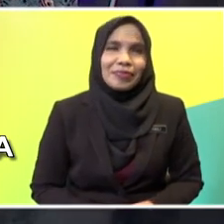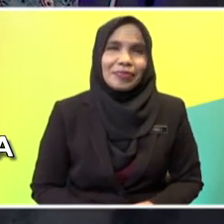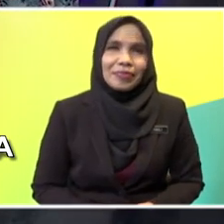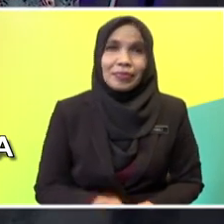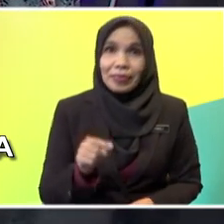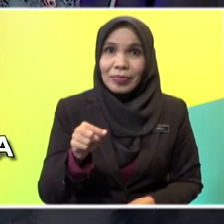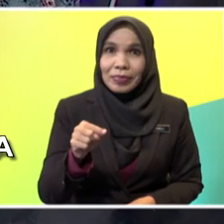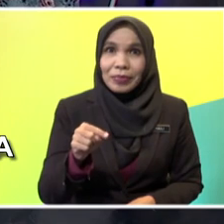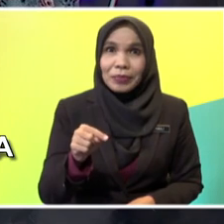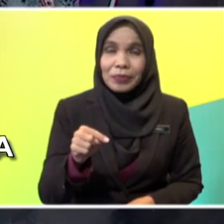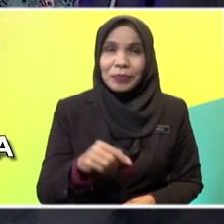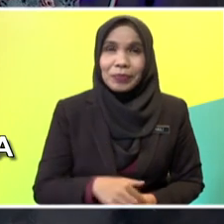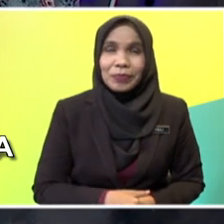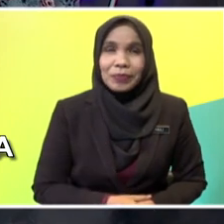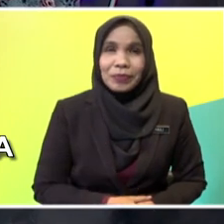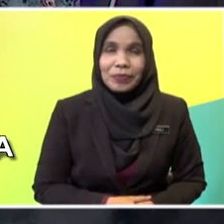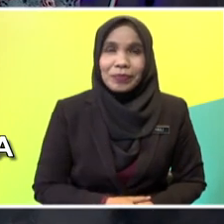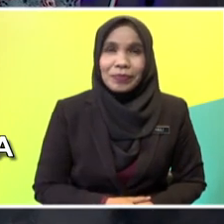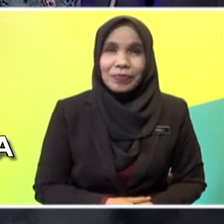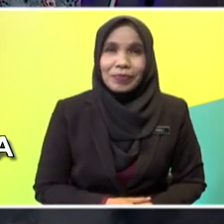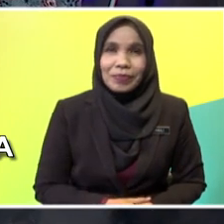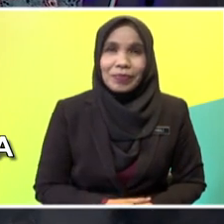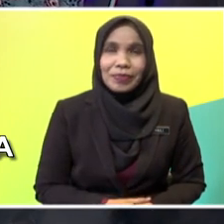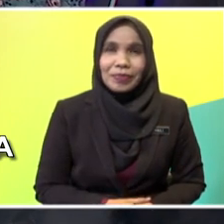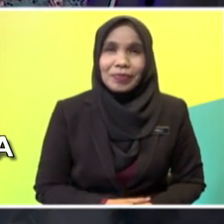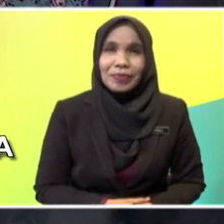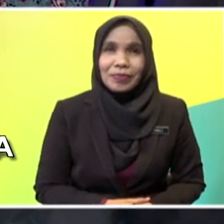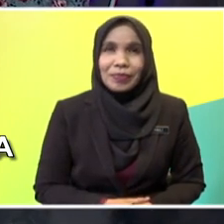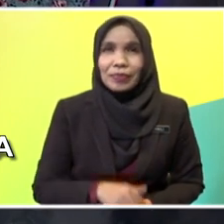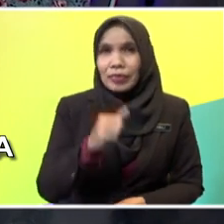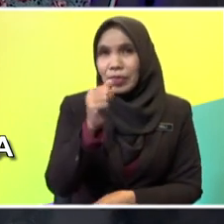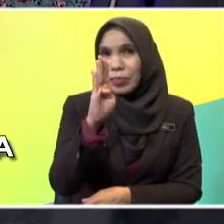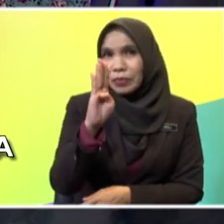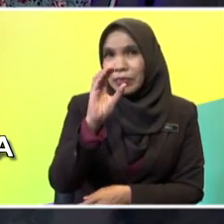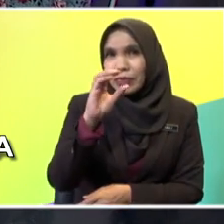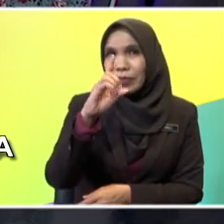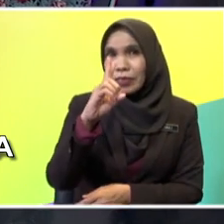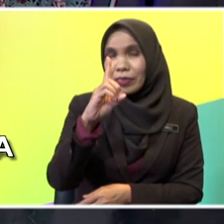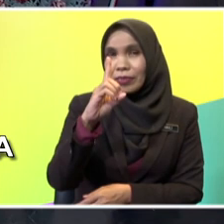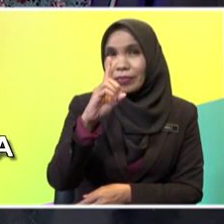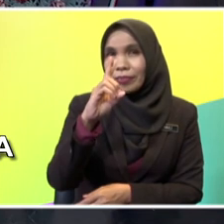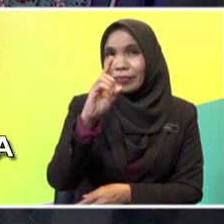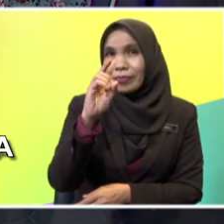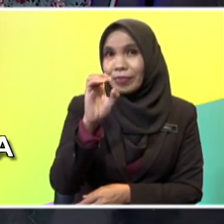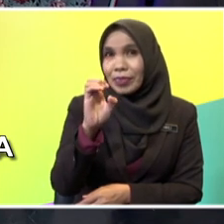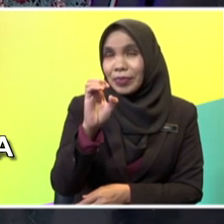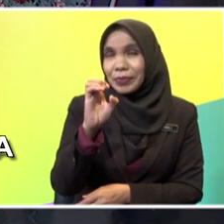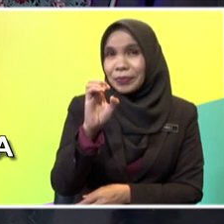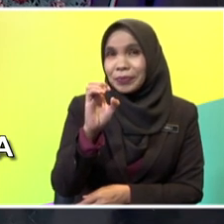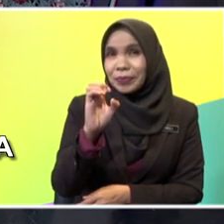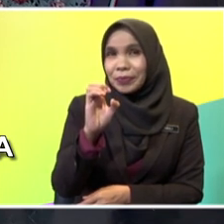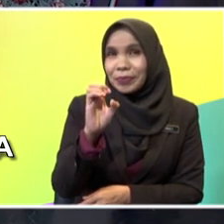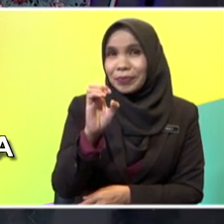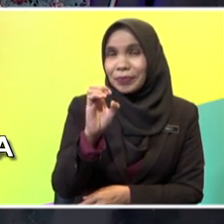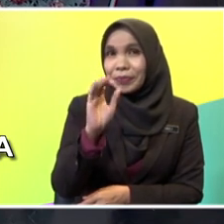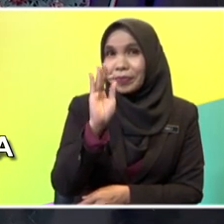A, B, C, D, D, E,